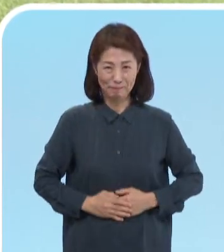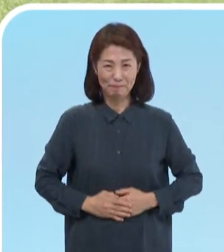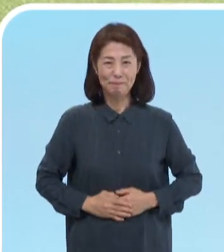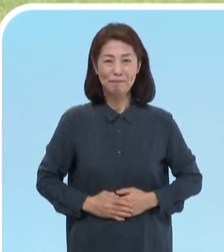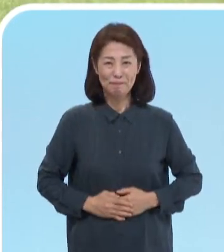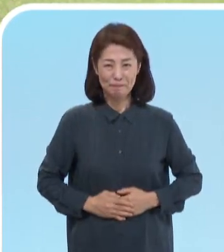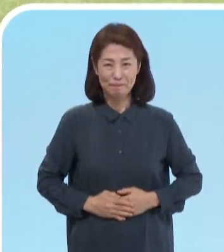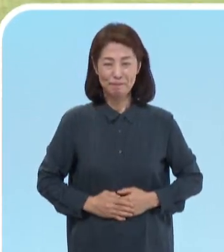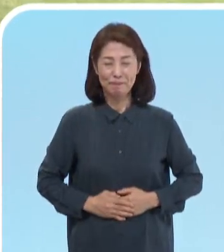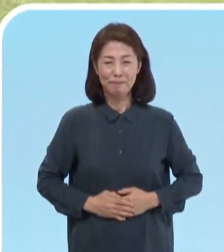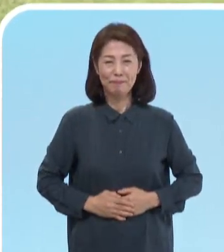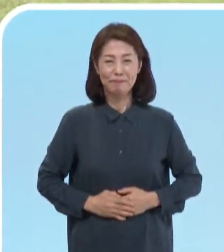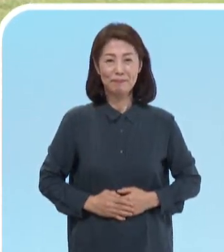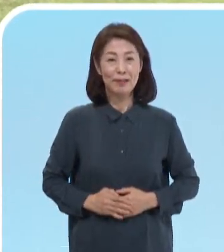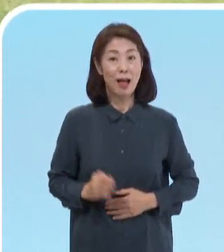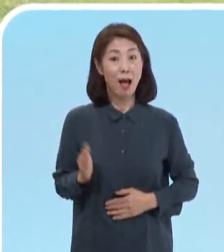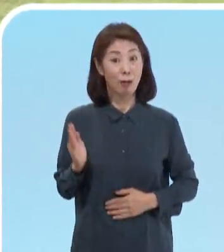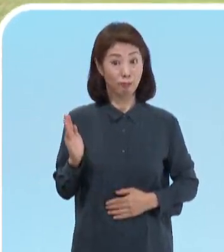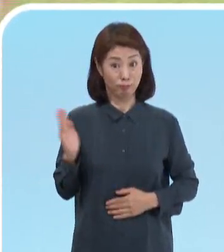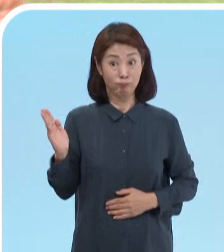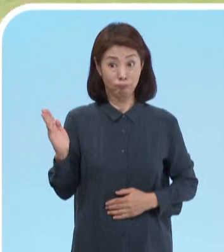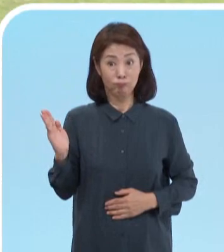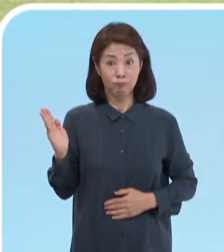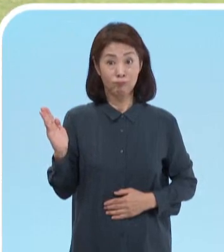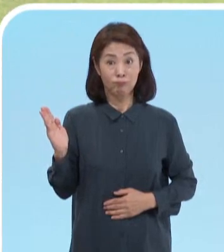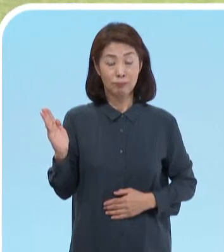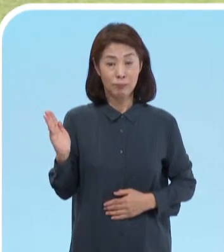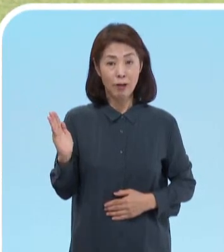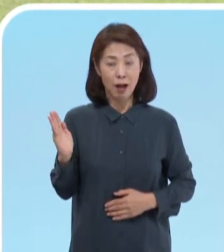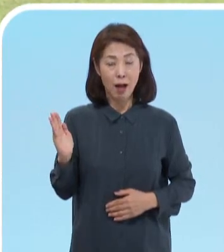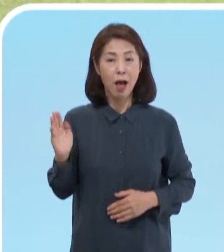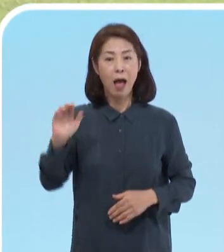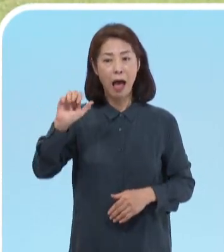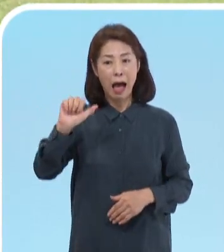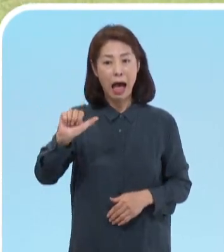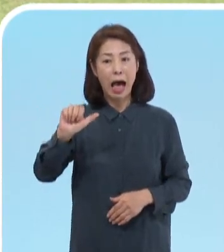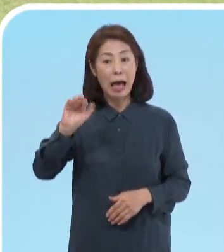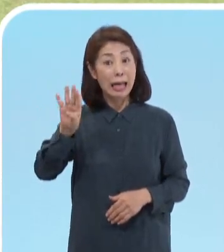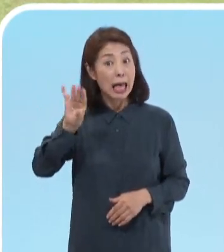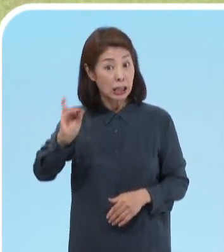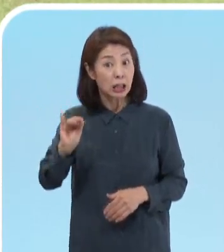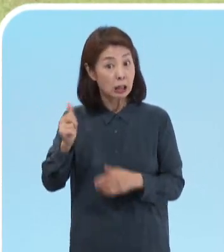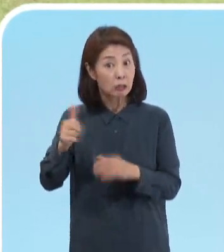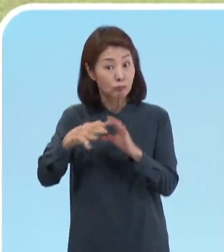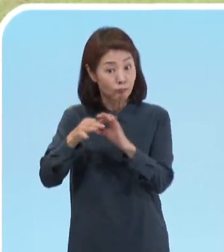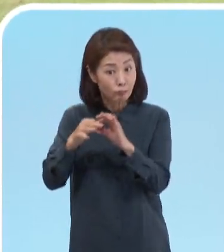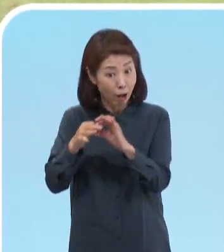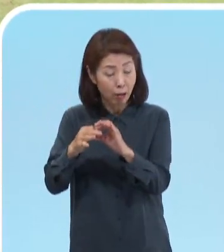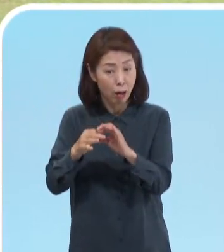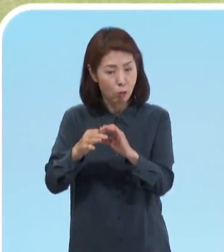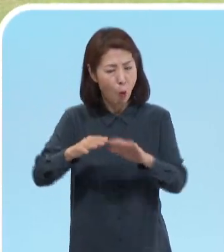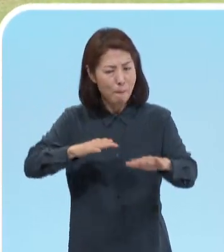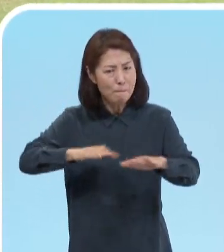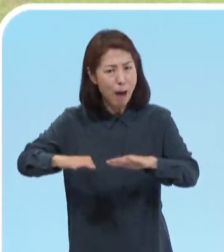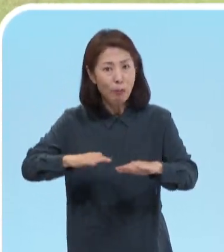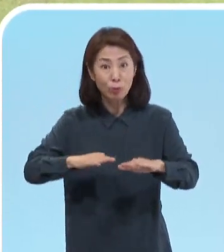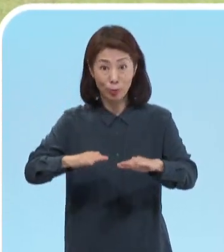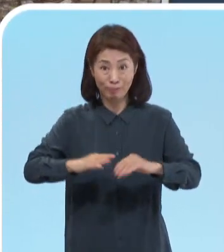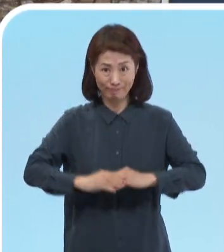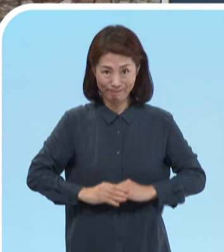。とその前にこちら、明智光秀ゆかりの地マップ。